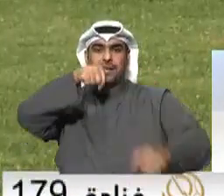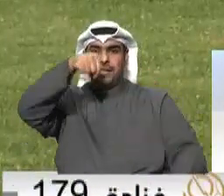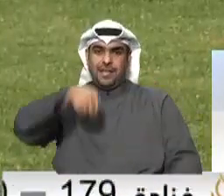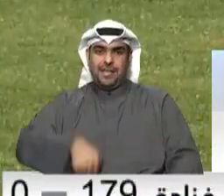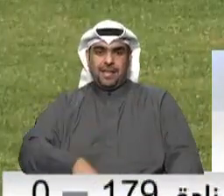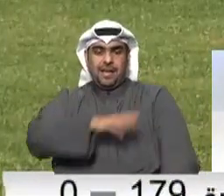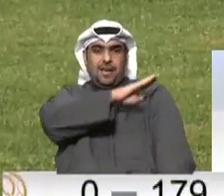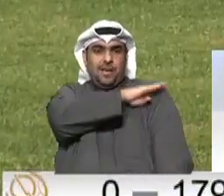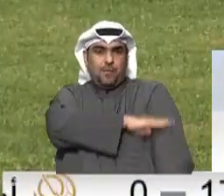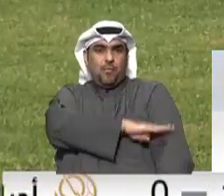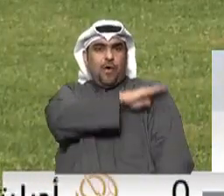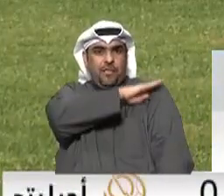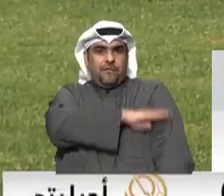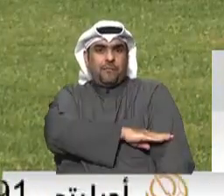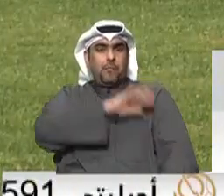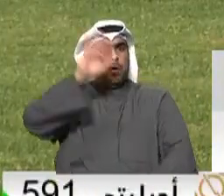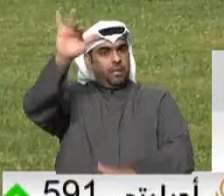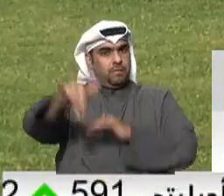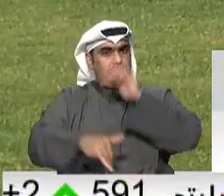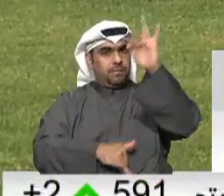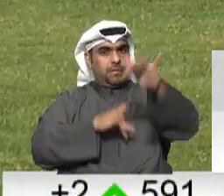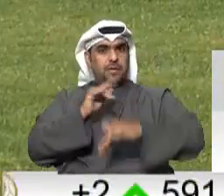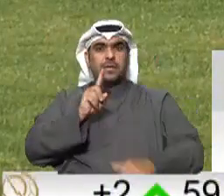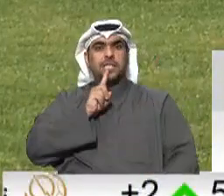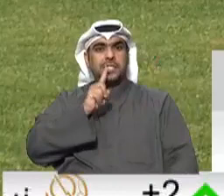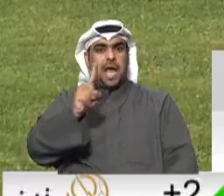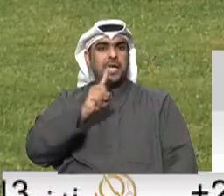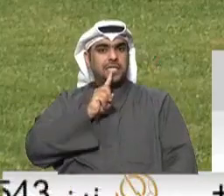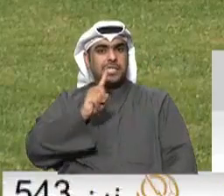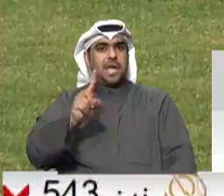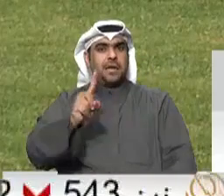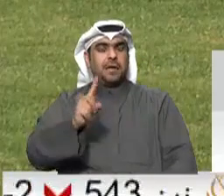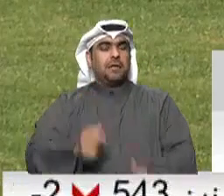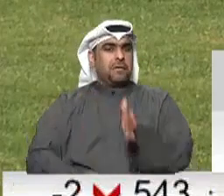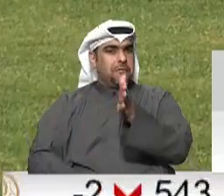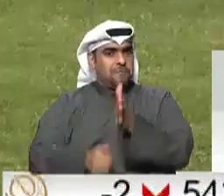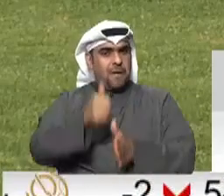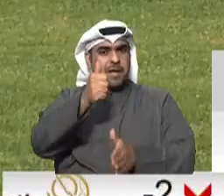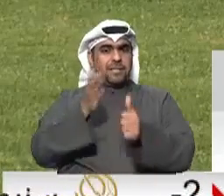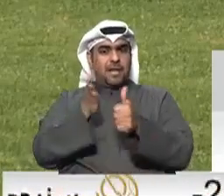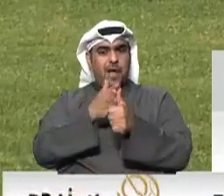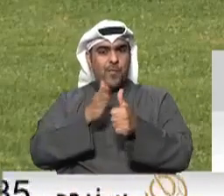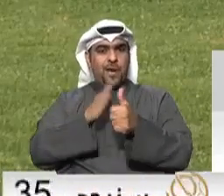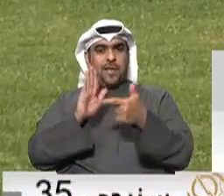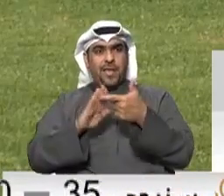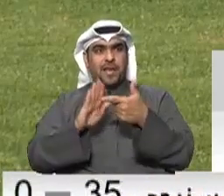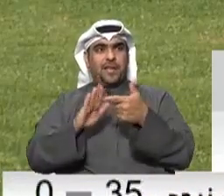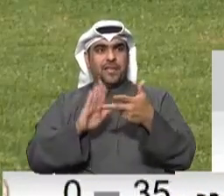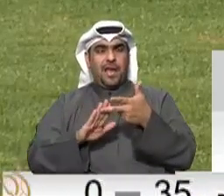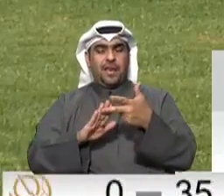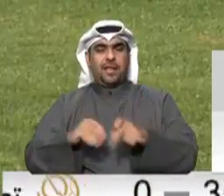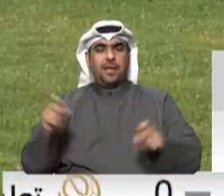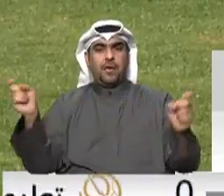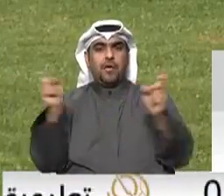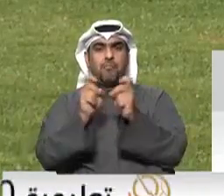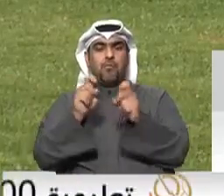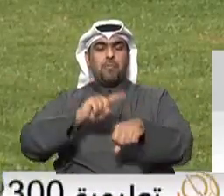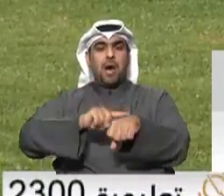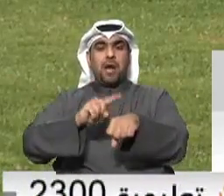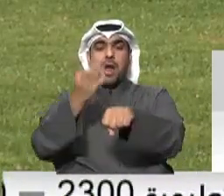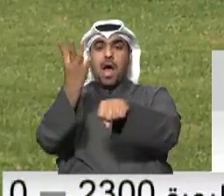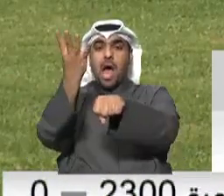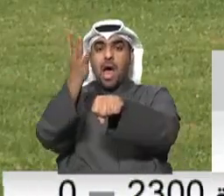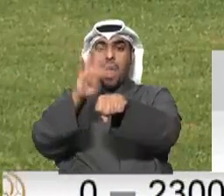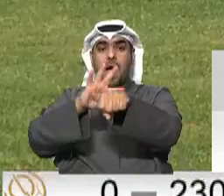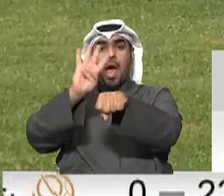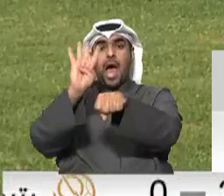قوي تنوع ابطاله في كل عام فبعد مباراه استمرت لاكثر من اربع ساعات توج في مسك